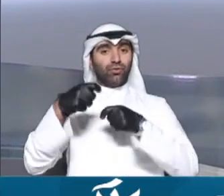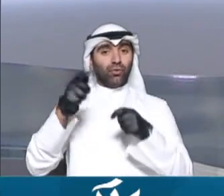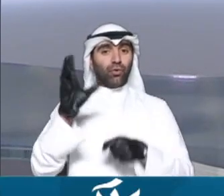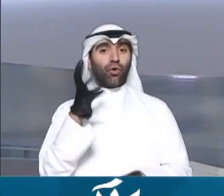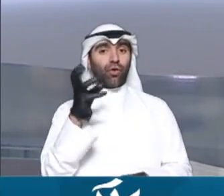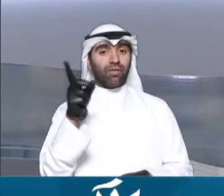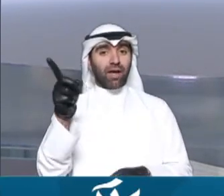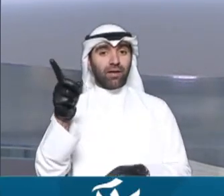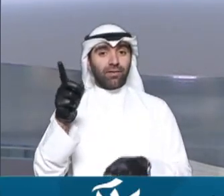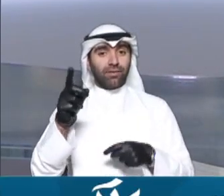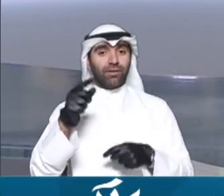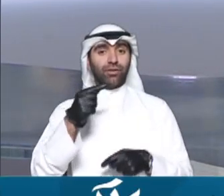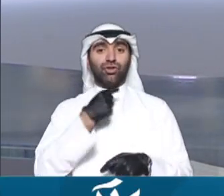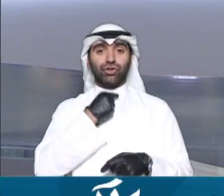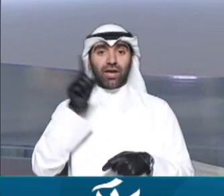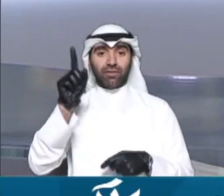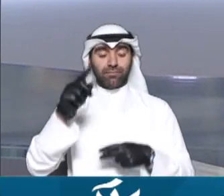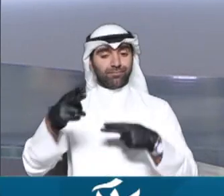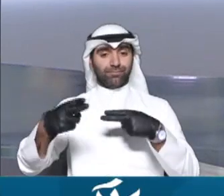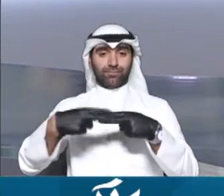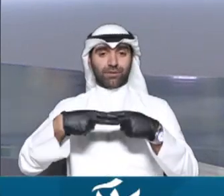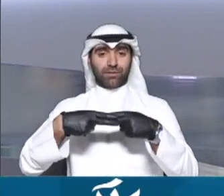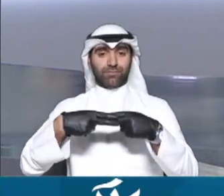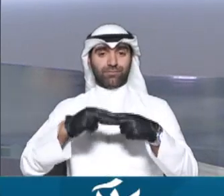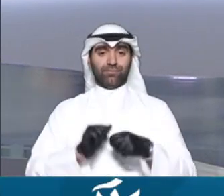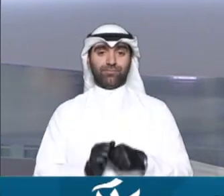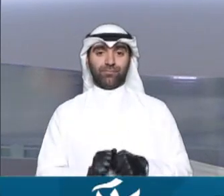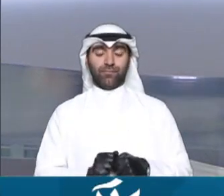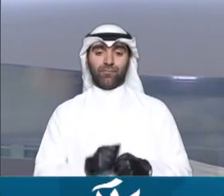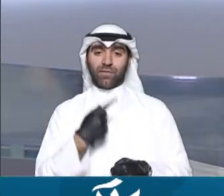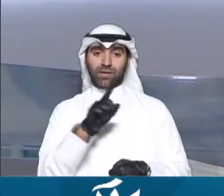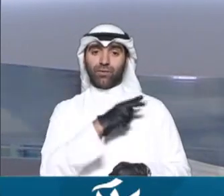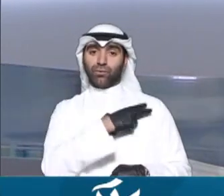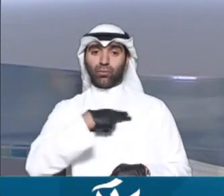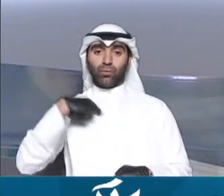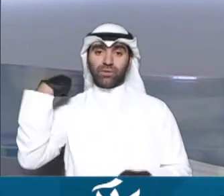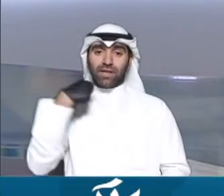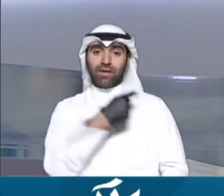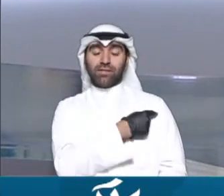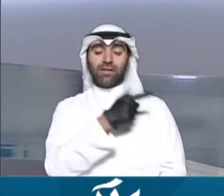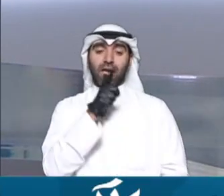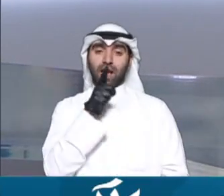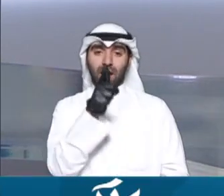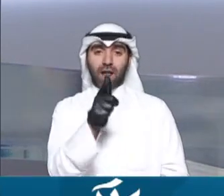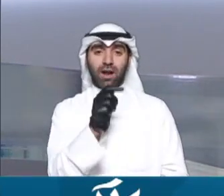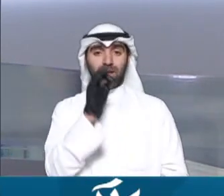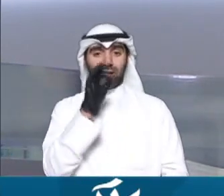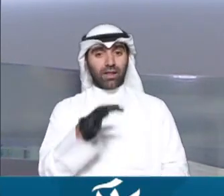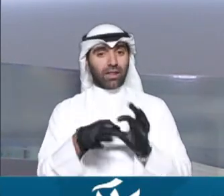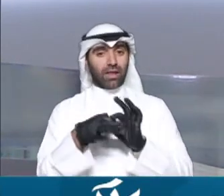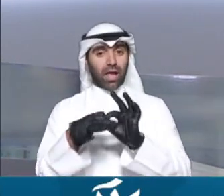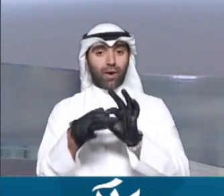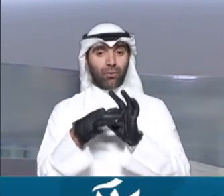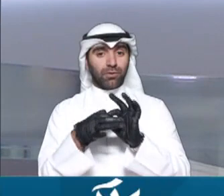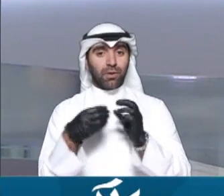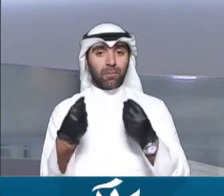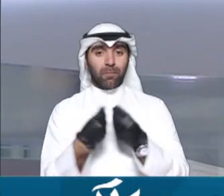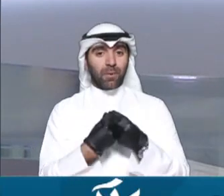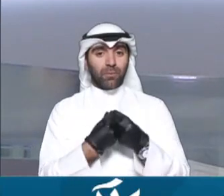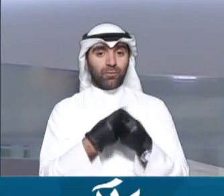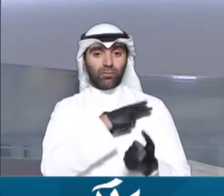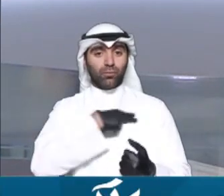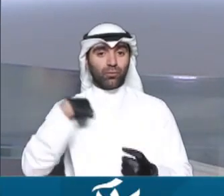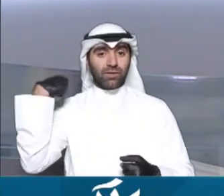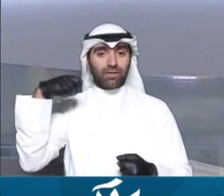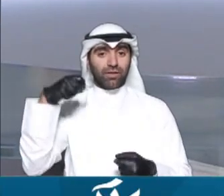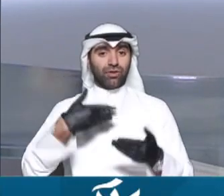أن القرار جاء بناء على تعليمات وزارة الصحة بضرورة إغلاق سوق الفرضة للحد من تفشي